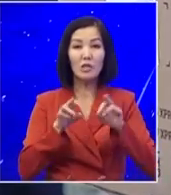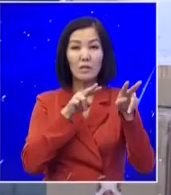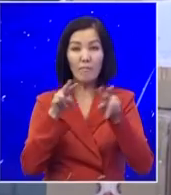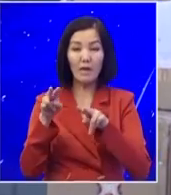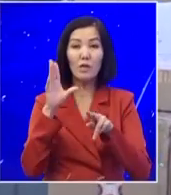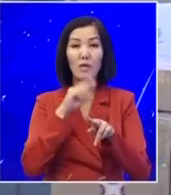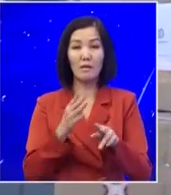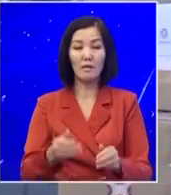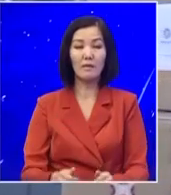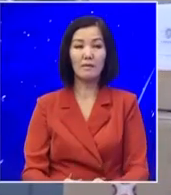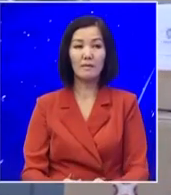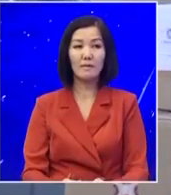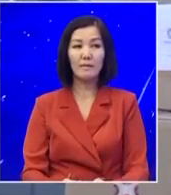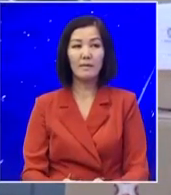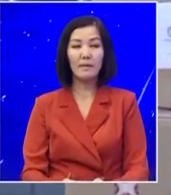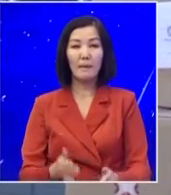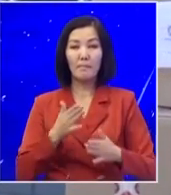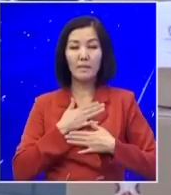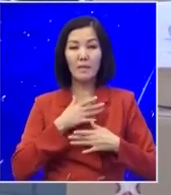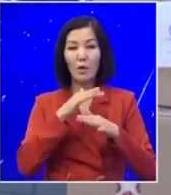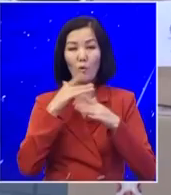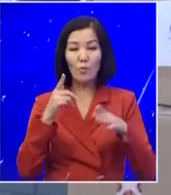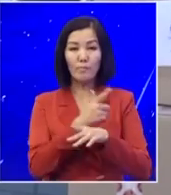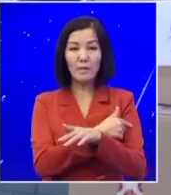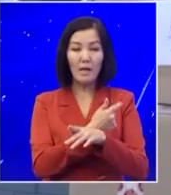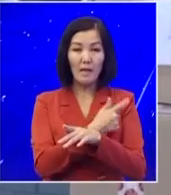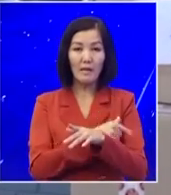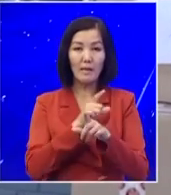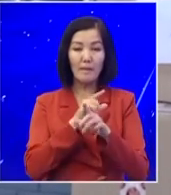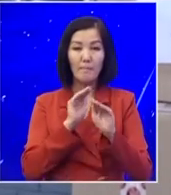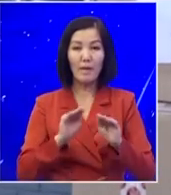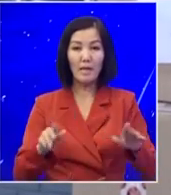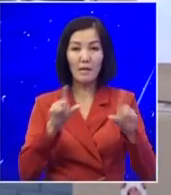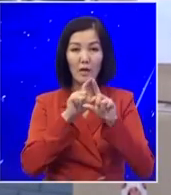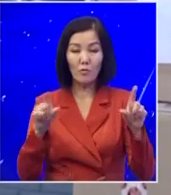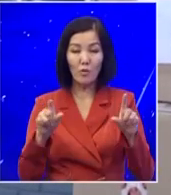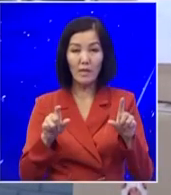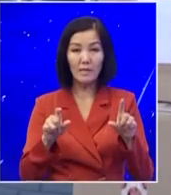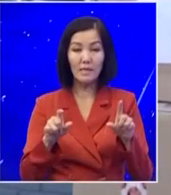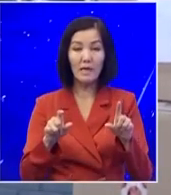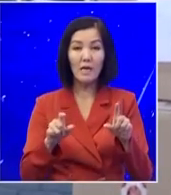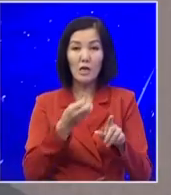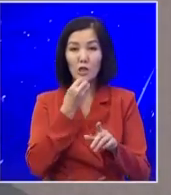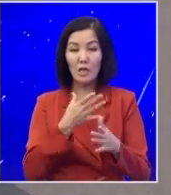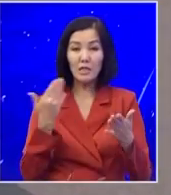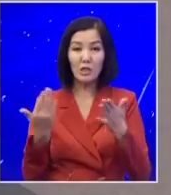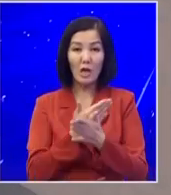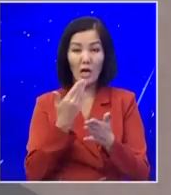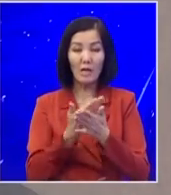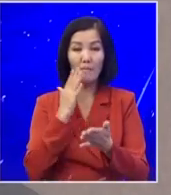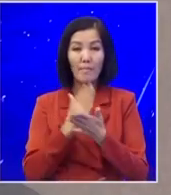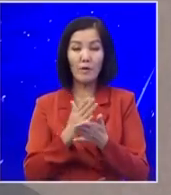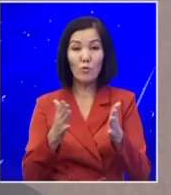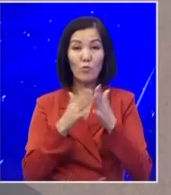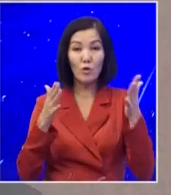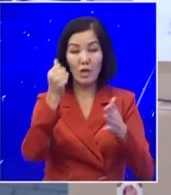тұрады. Біздің көпсалалы балалар ауруханасында осында бір өте бір қуанышты күн болып жатыр. Бәріне